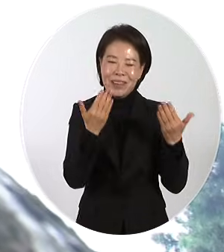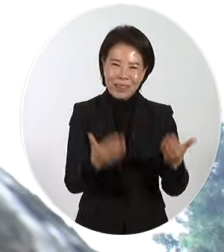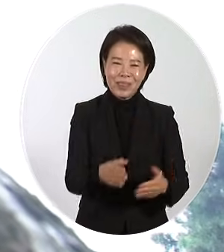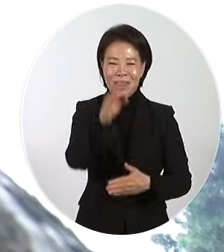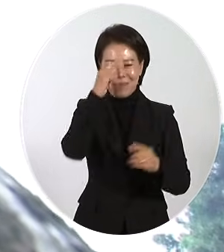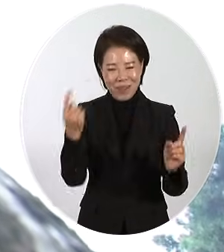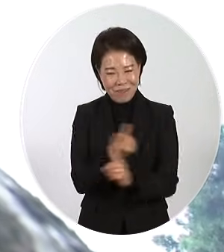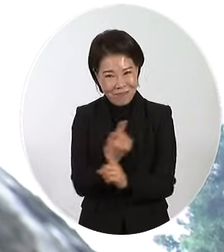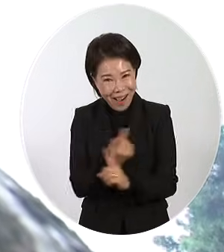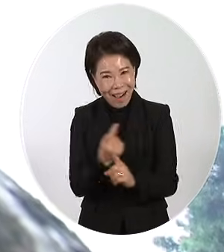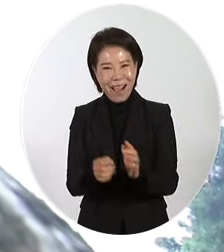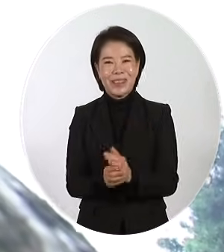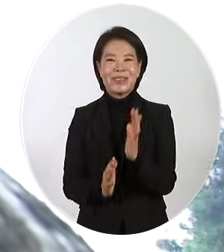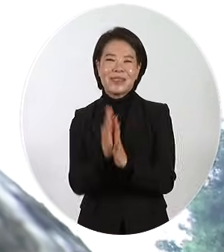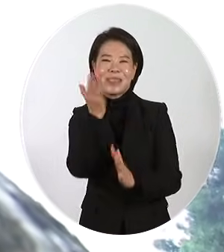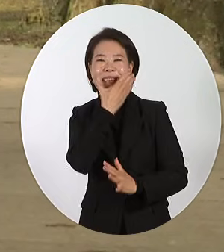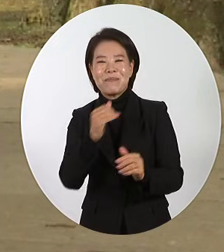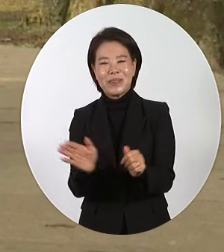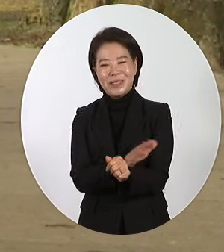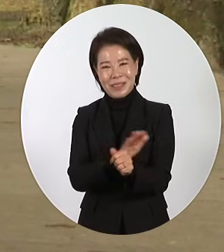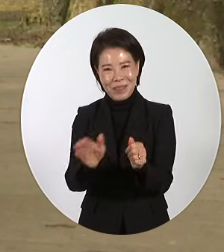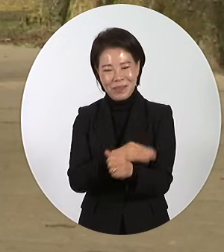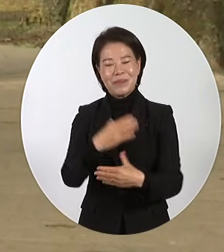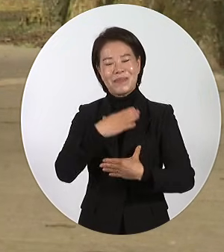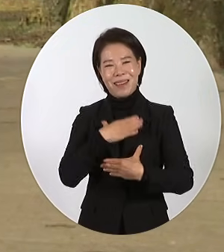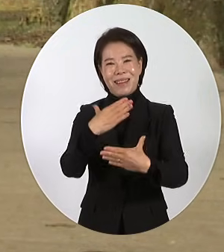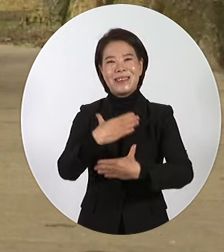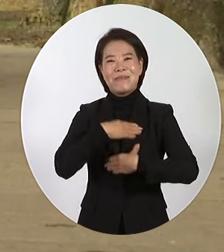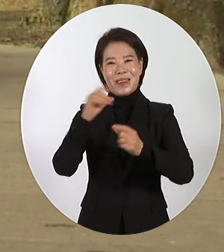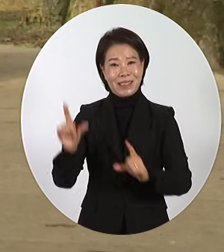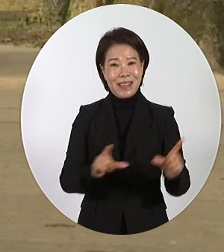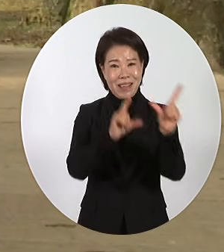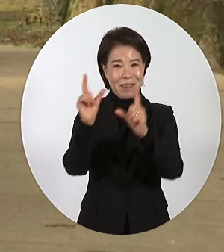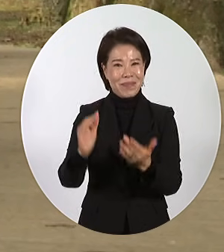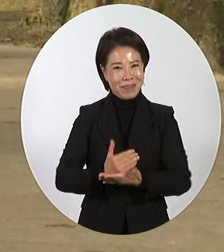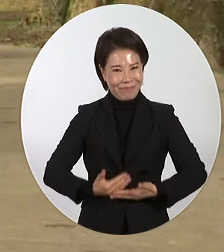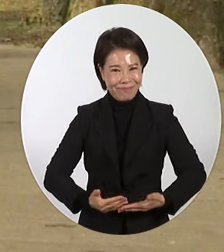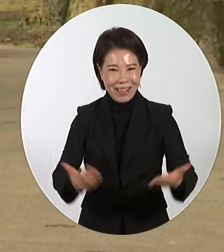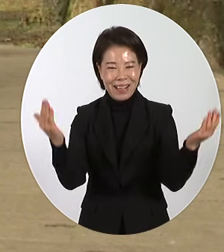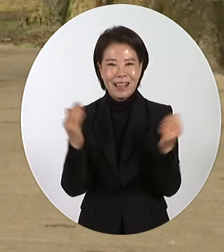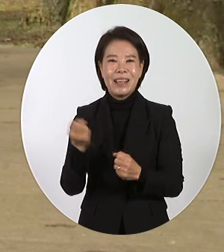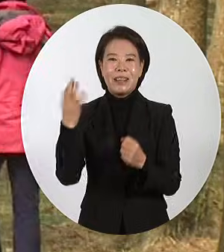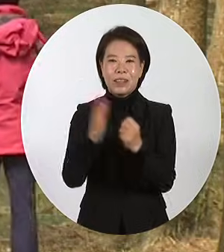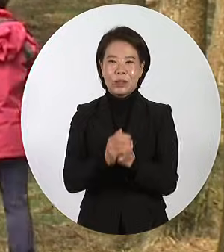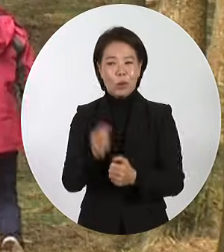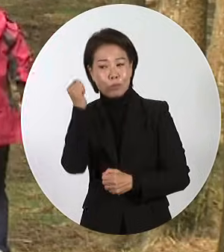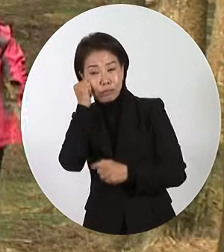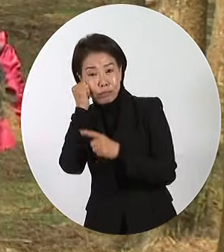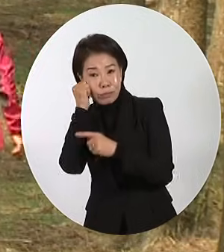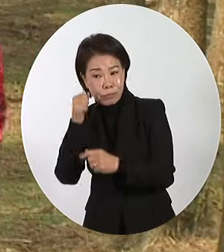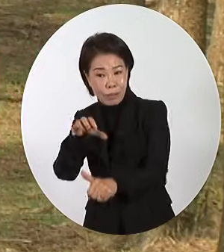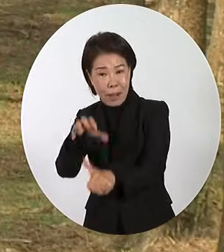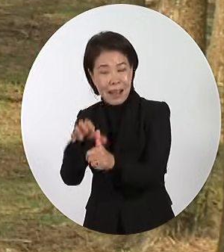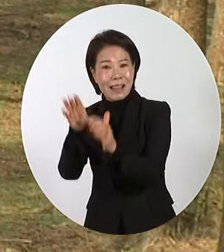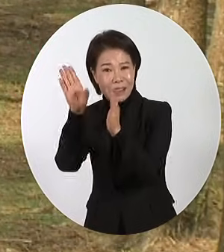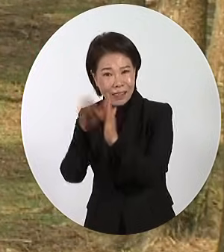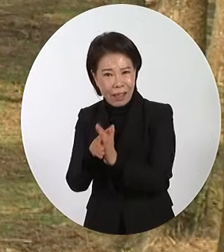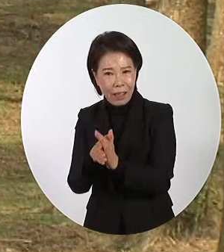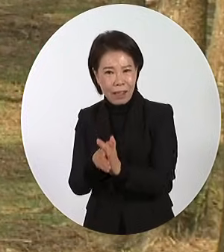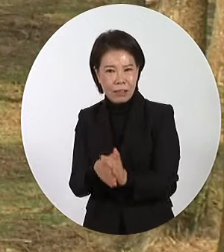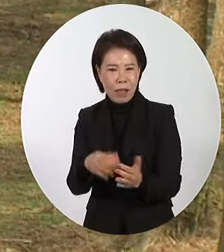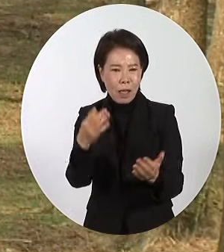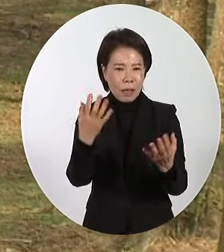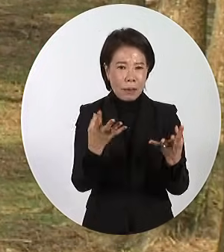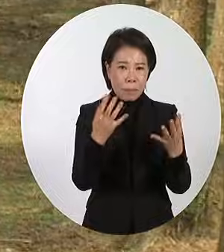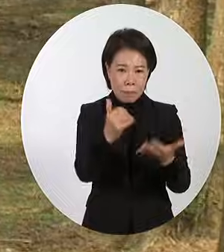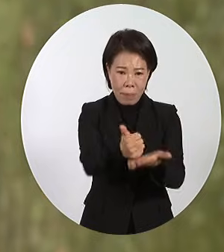휴식과 치유 기능을 갖춘 산림복지 서비스를 보다 편리하게 누릴 수 있습니다. 또한 숙박시설 이용 시에는